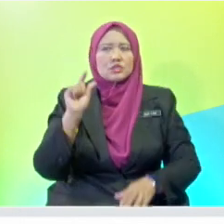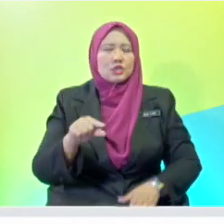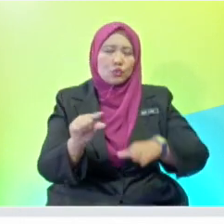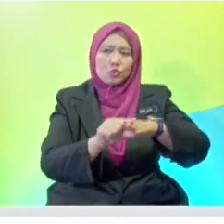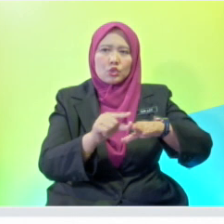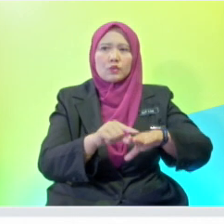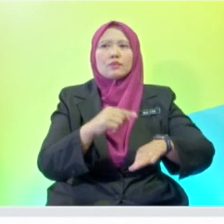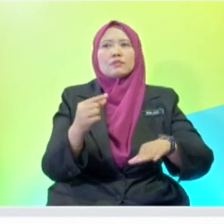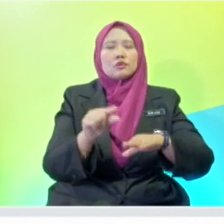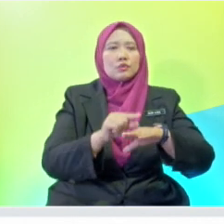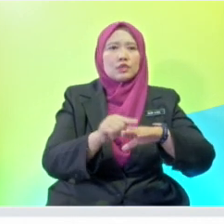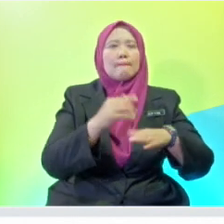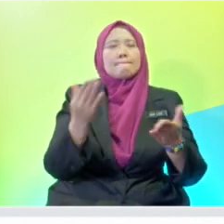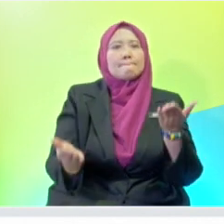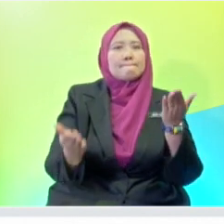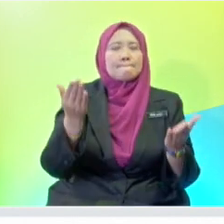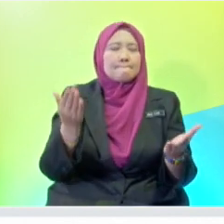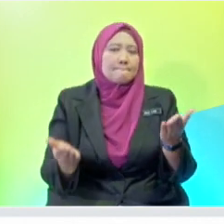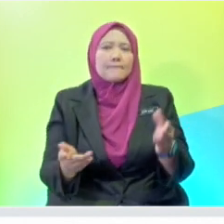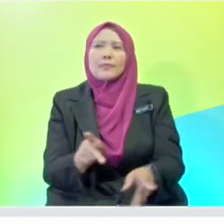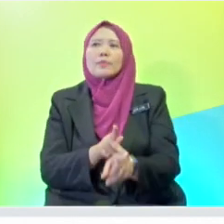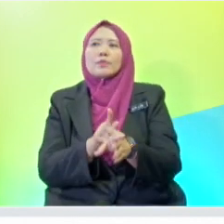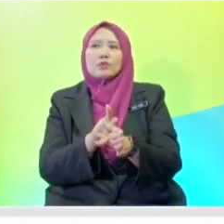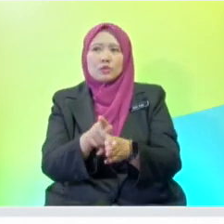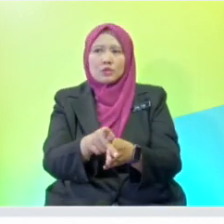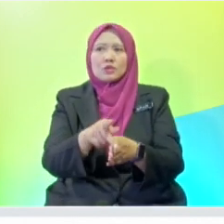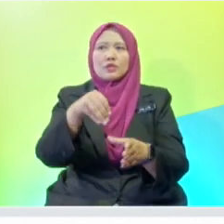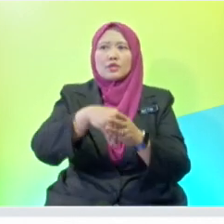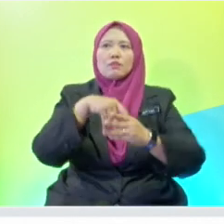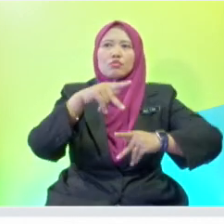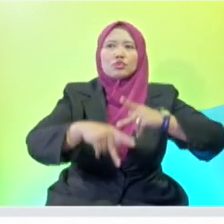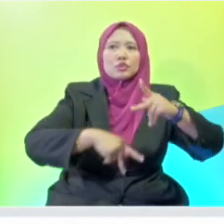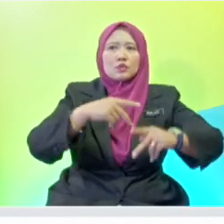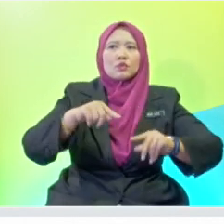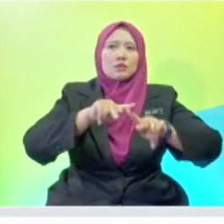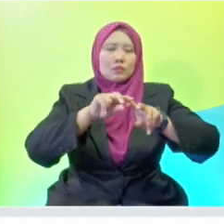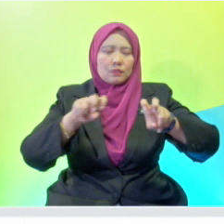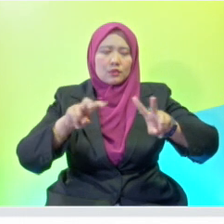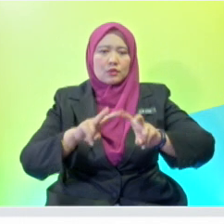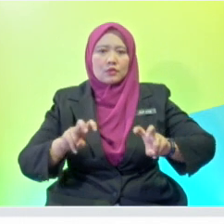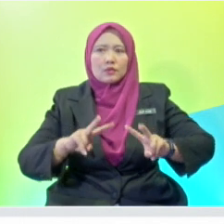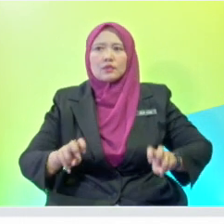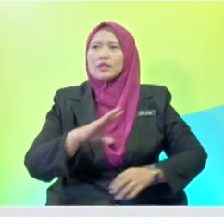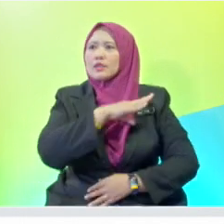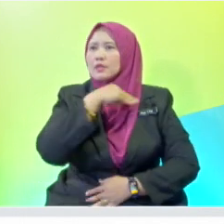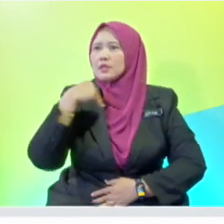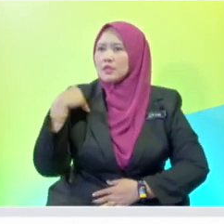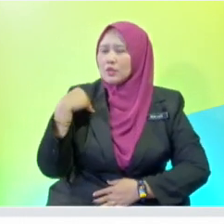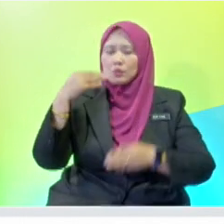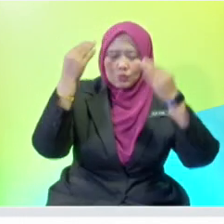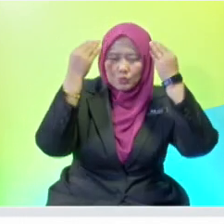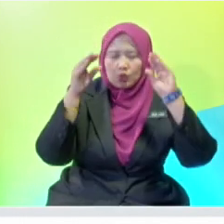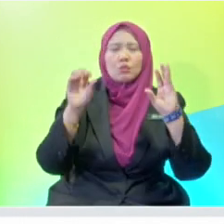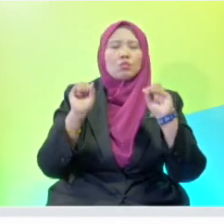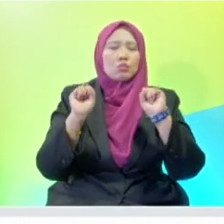dalam semua proses pencak silat khususnya dalam menentukan tahap keseluruhan penguasaan dan guru juga membuat